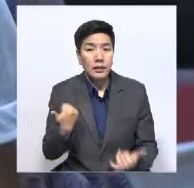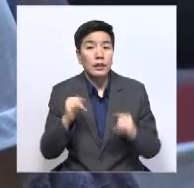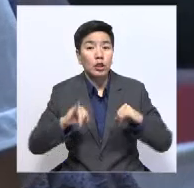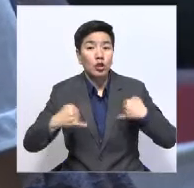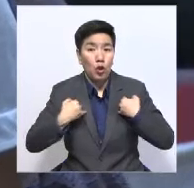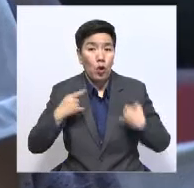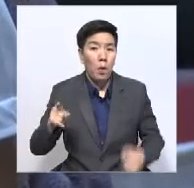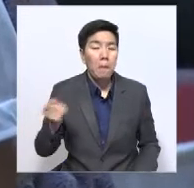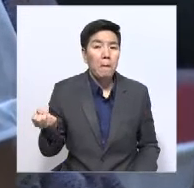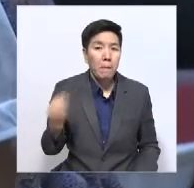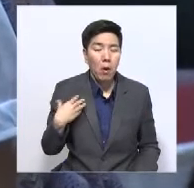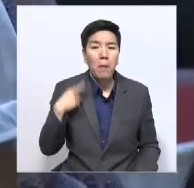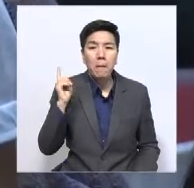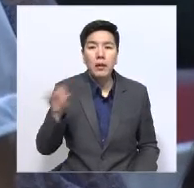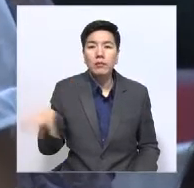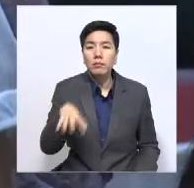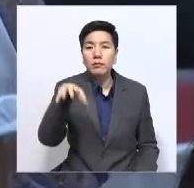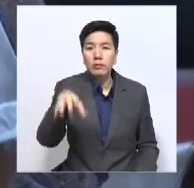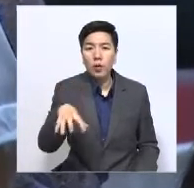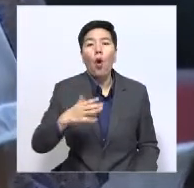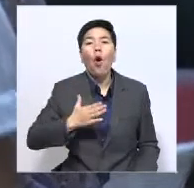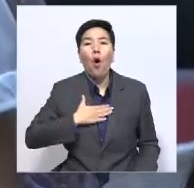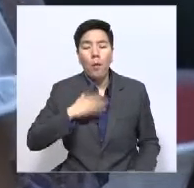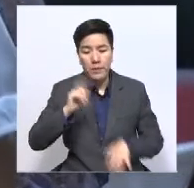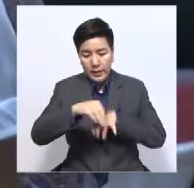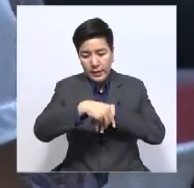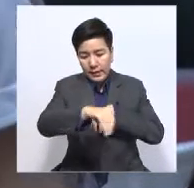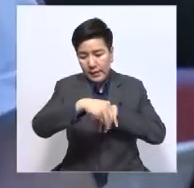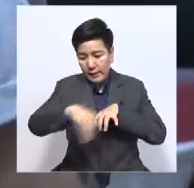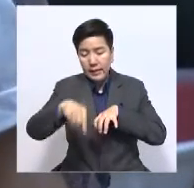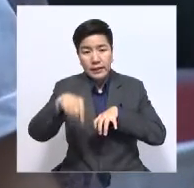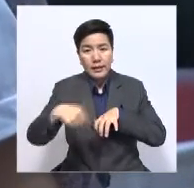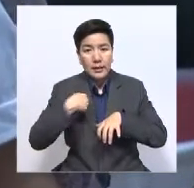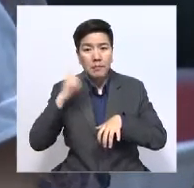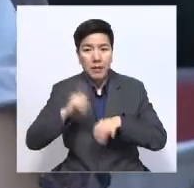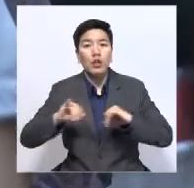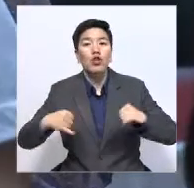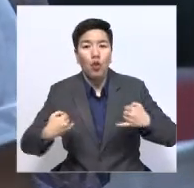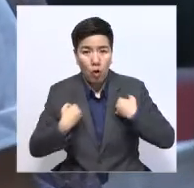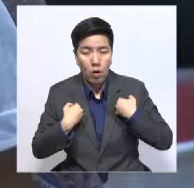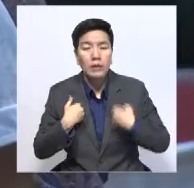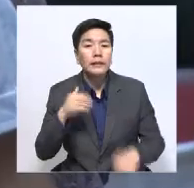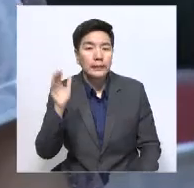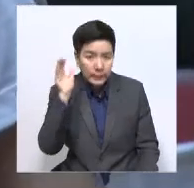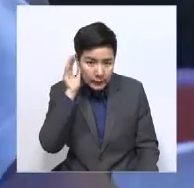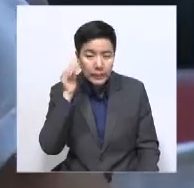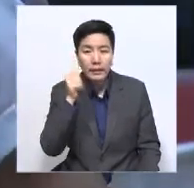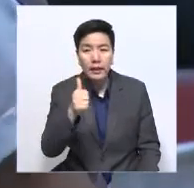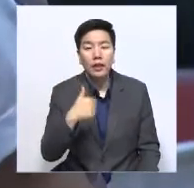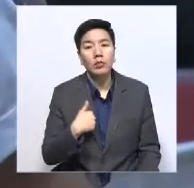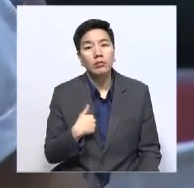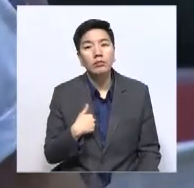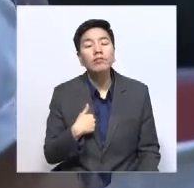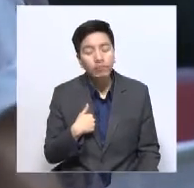ของเนี่ยเขาก็บอกว่ามันเป็นโรงงานของเขาเป็นเครือข่ายของเขาแล้วตัวเขาเนี่ยเป็นเจ้าของเพราะฉะนั้นไว้ใจได้เราก็เล